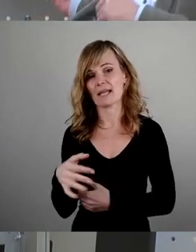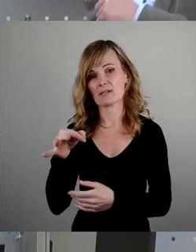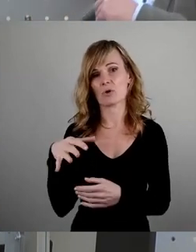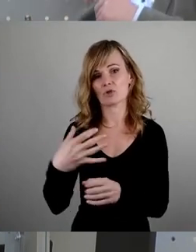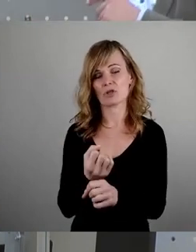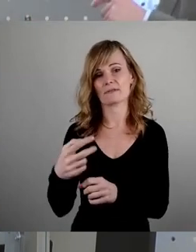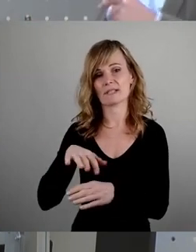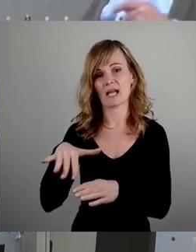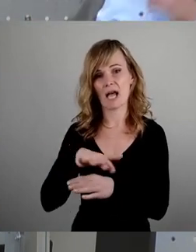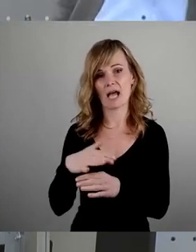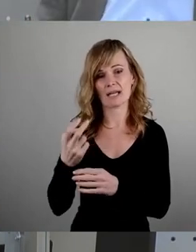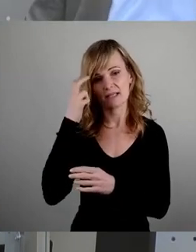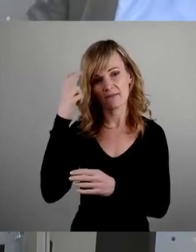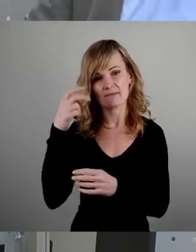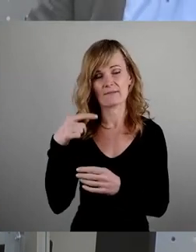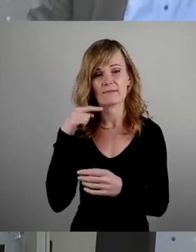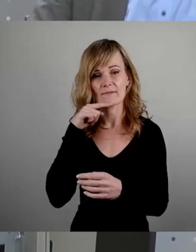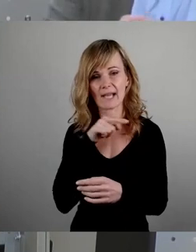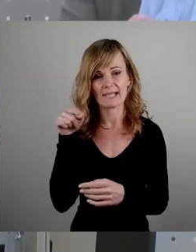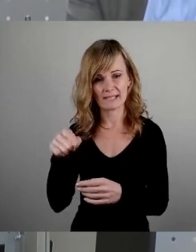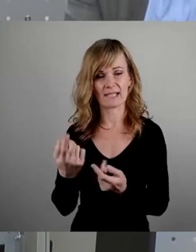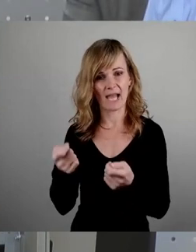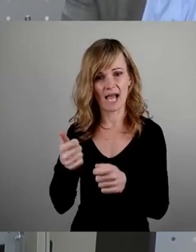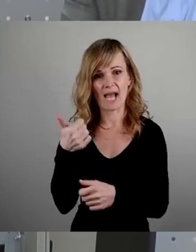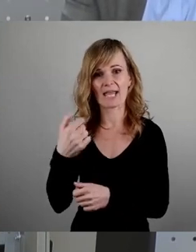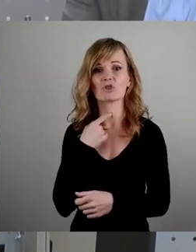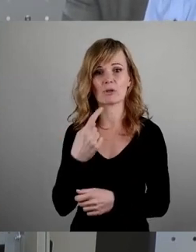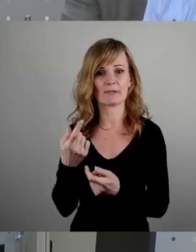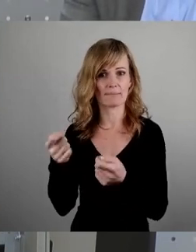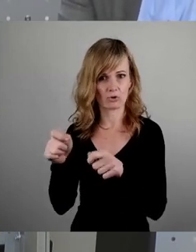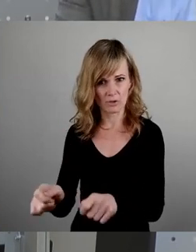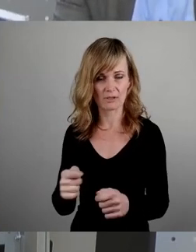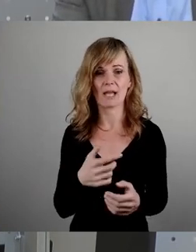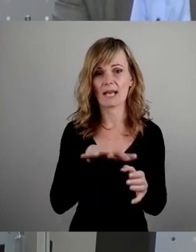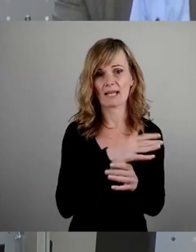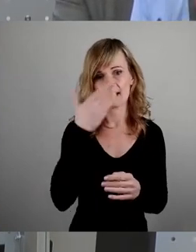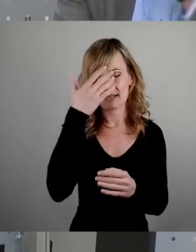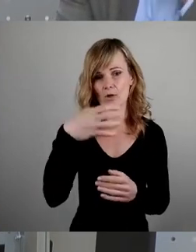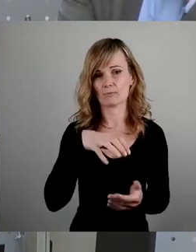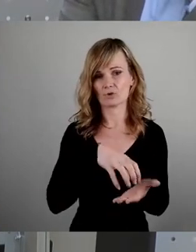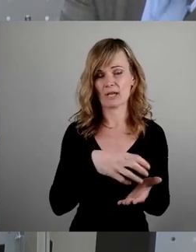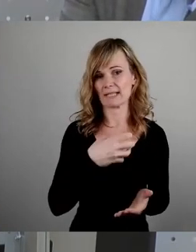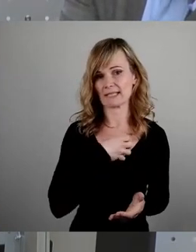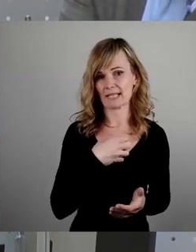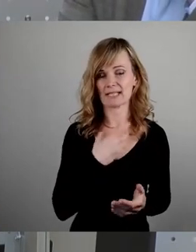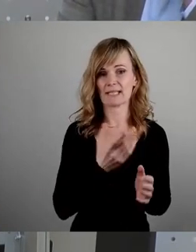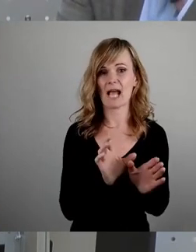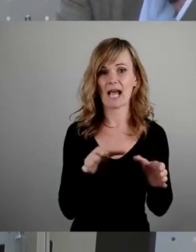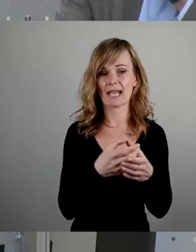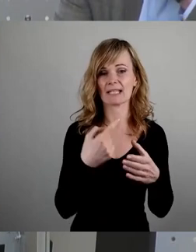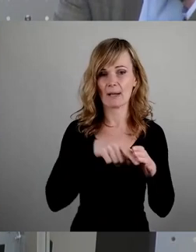Schönfeld-Weißig einstimmig beschlossen hat und wozu sich andererseits die Landeshauptstadt Dresden im Rahmen des Eingemeindungsvertrages ohnehin schon verpflichtet hat.